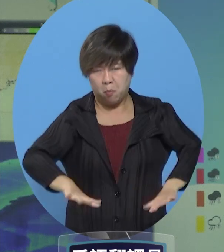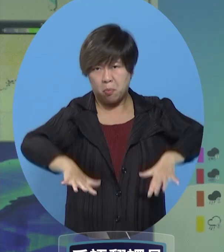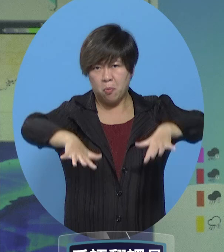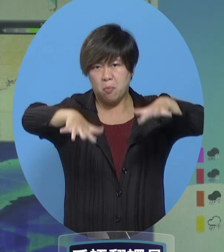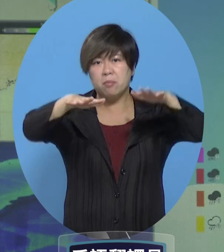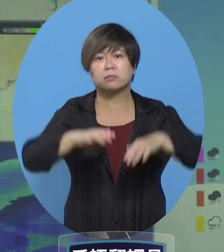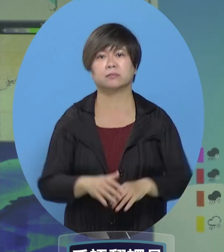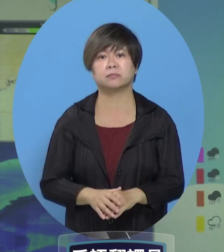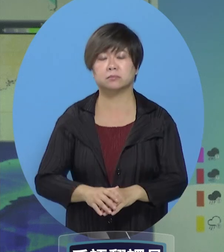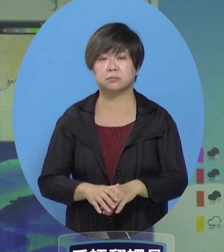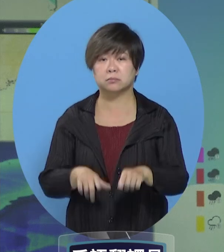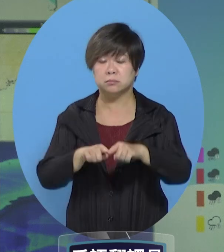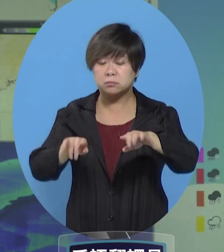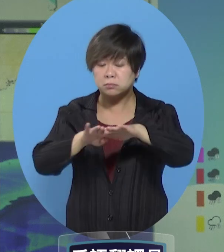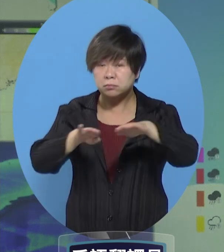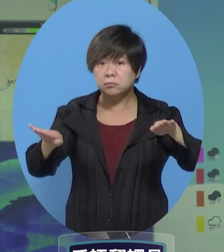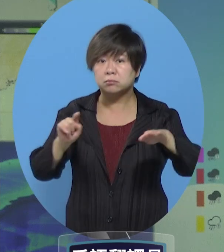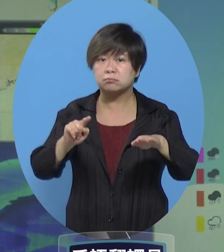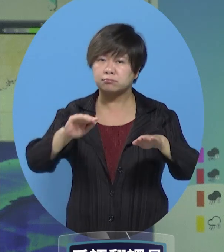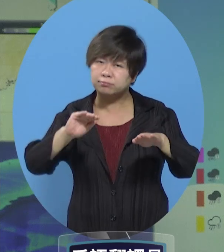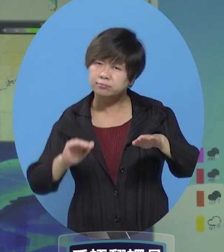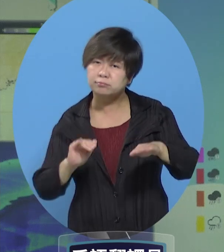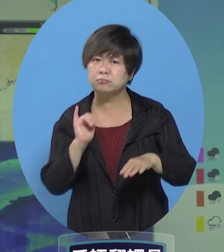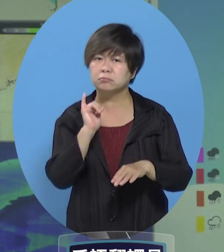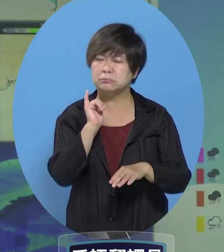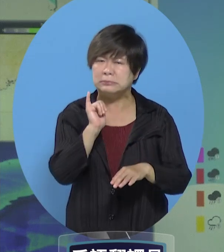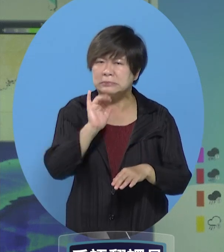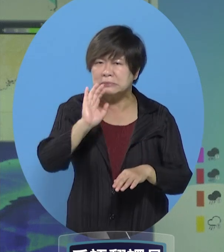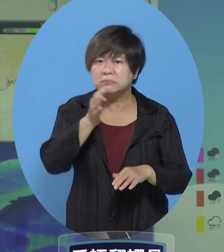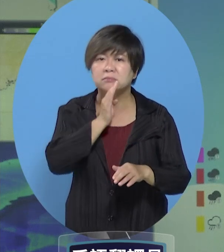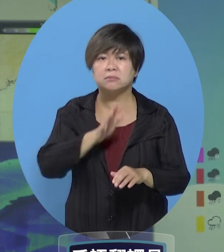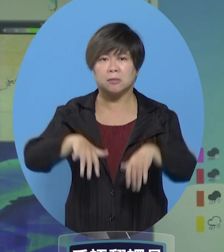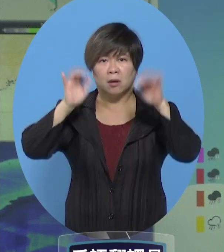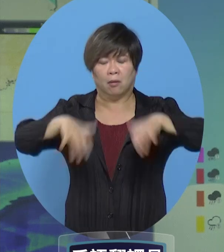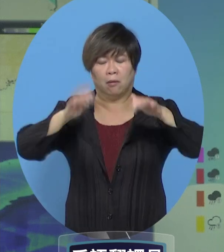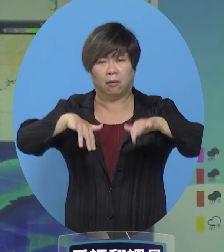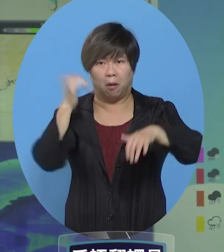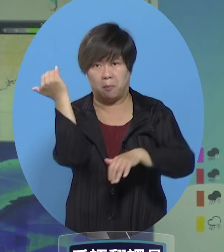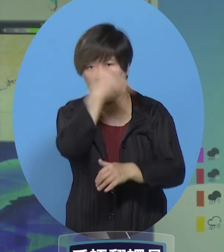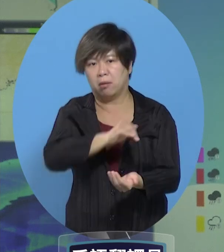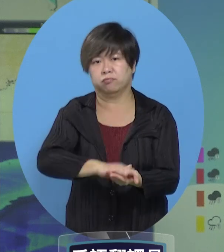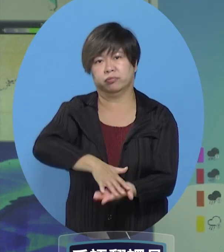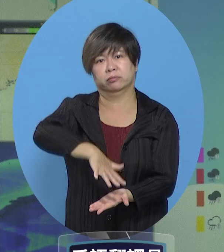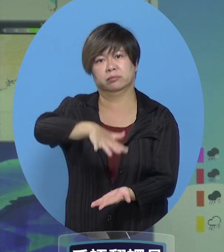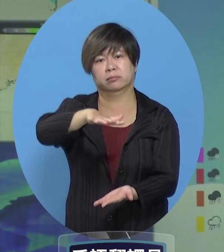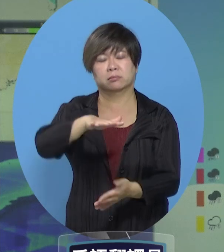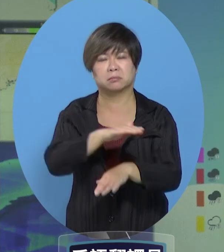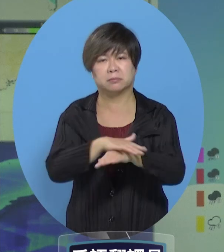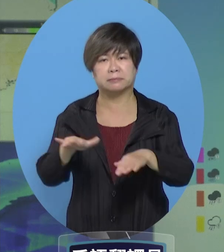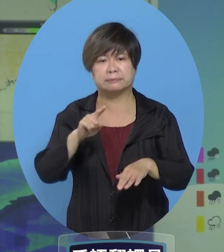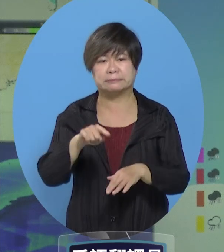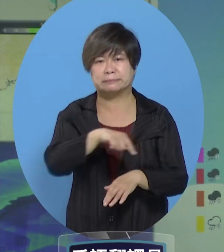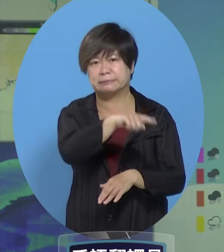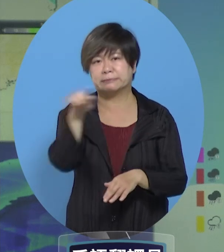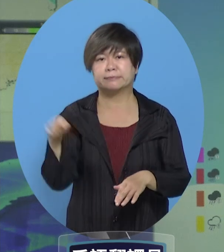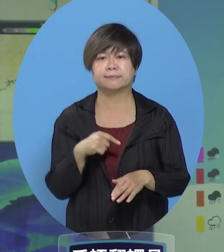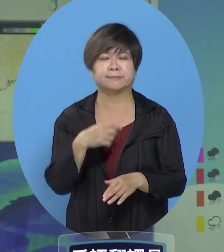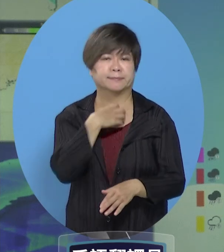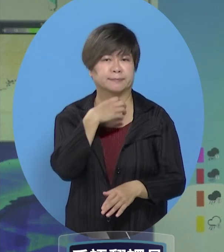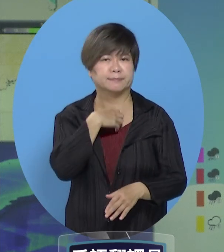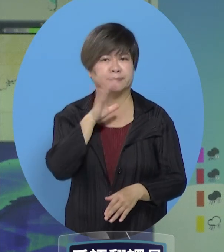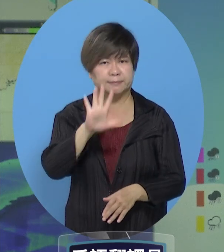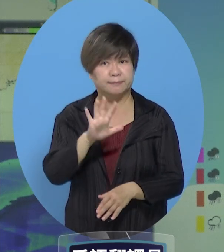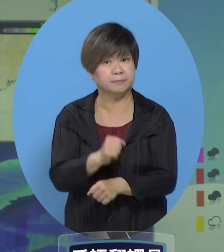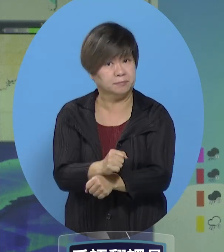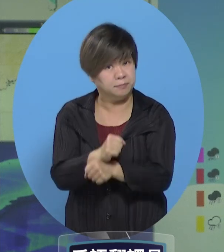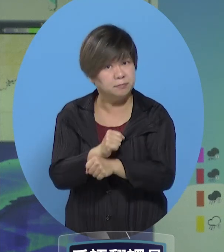象。平地比较地势比较低的地方，也可能因为雨下得又急又快，造成一些积水或淹水的现象，请大家要特别